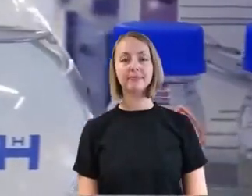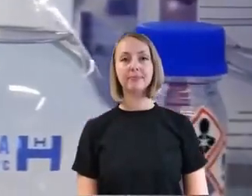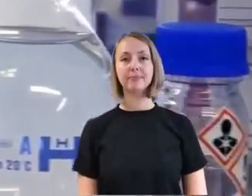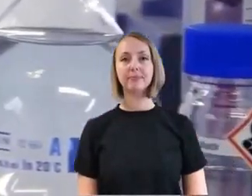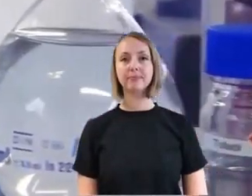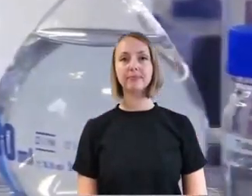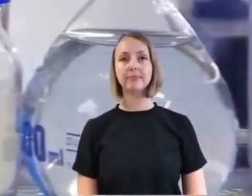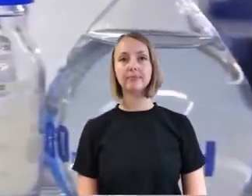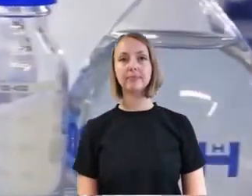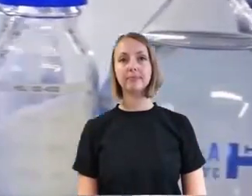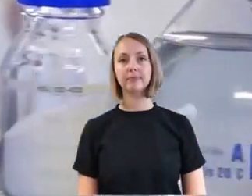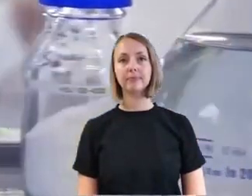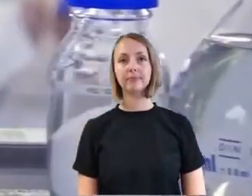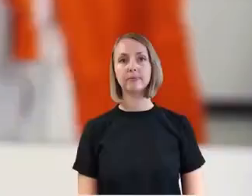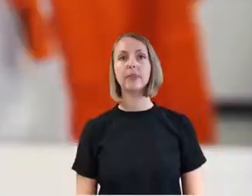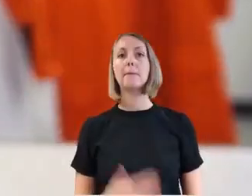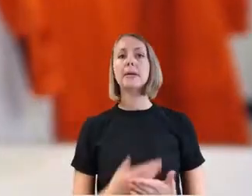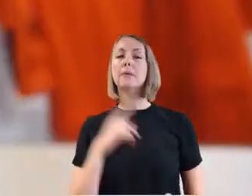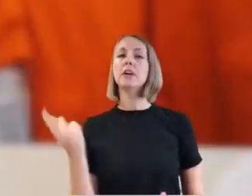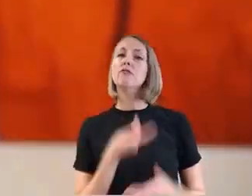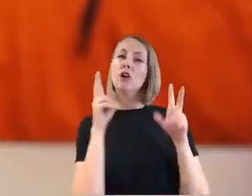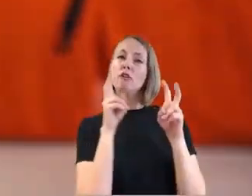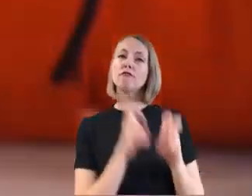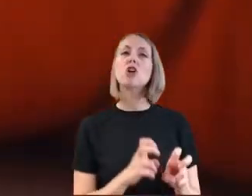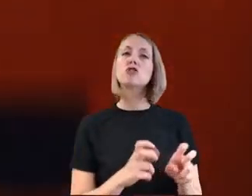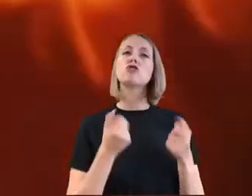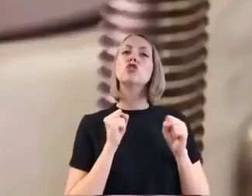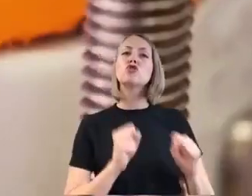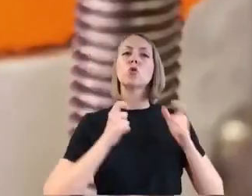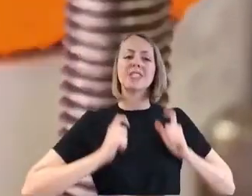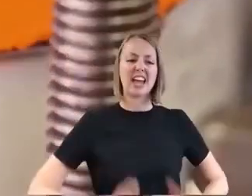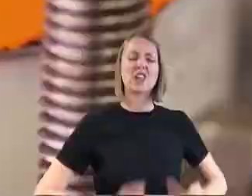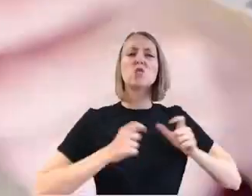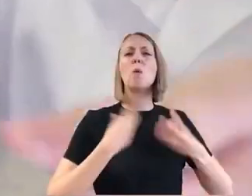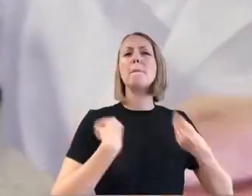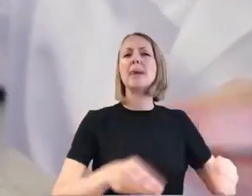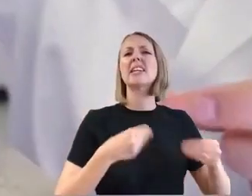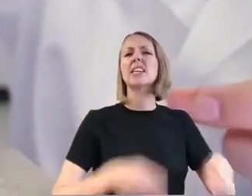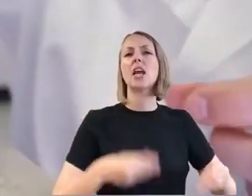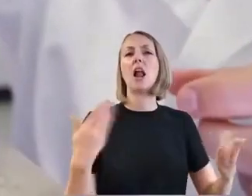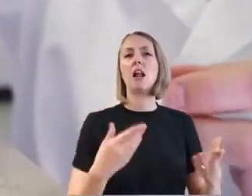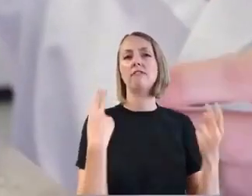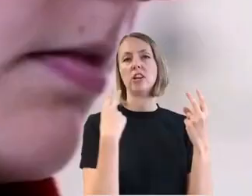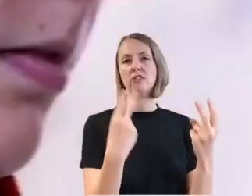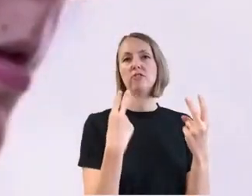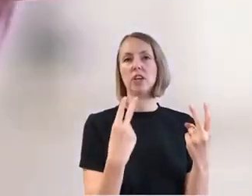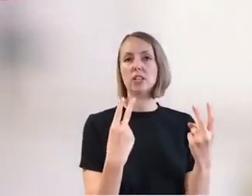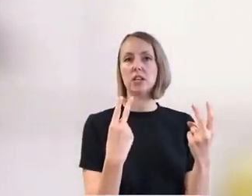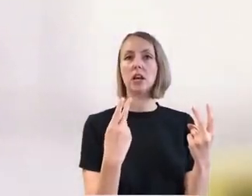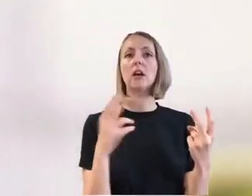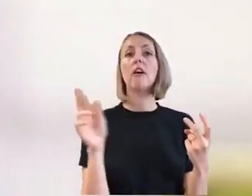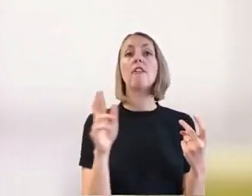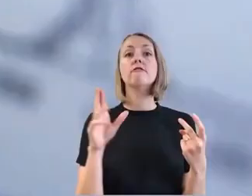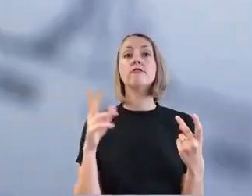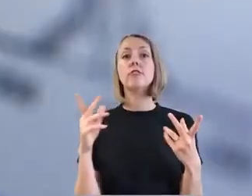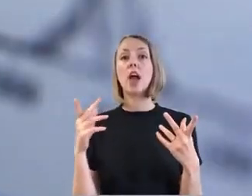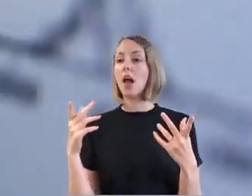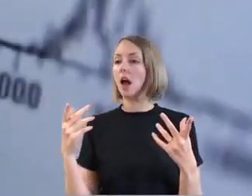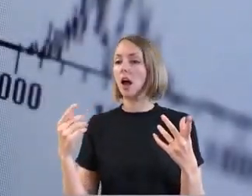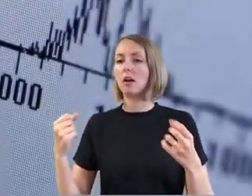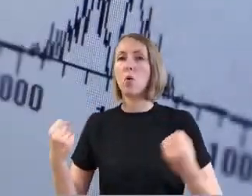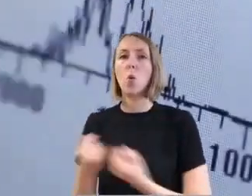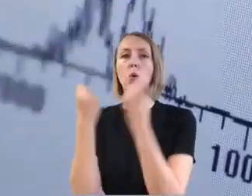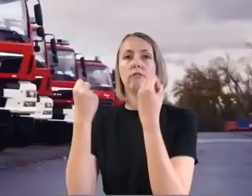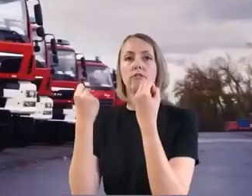so forschen wir zum beispiel daran aus welchem material ein schutzanzug gemacht sein muss damit er die einsatzkräfte über einem unfall mit gefährlichen stoffen